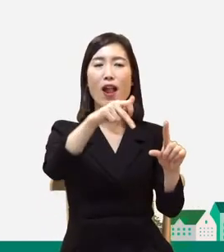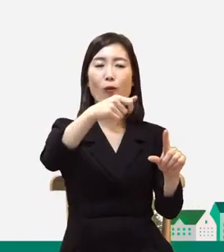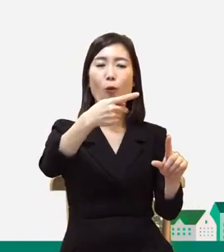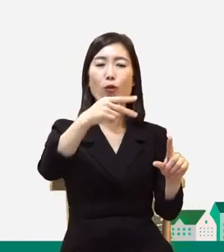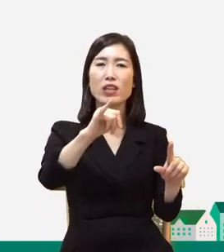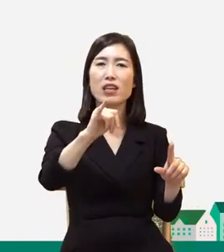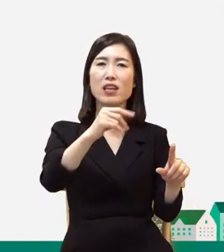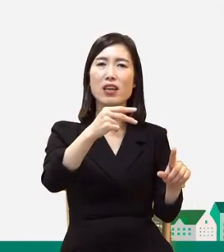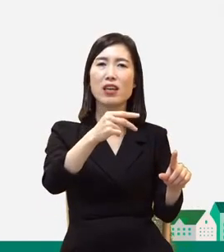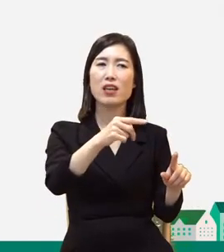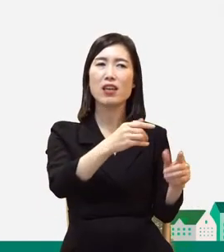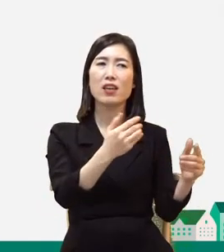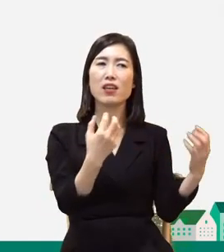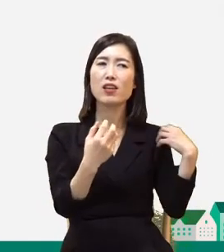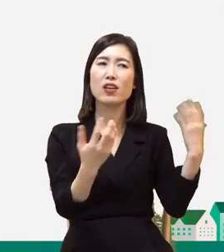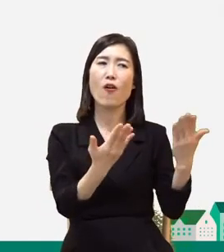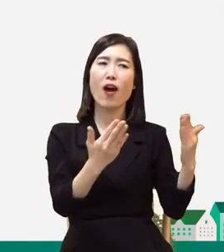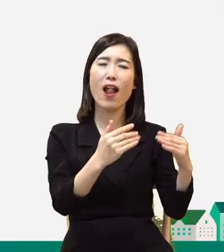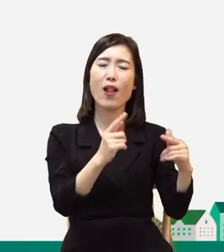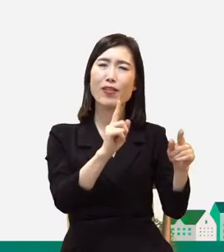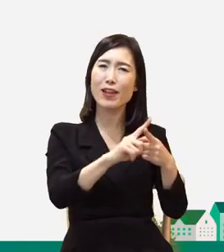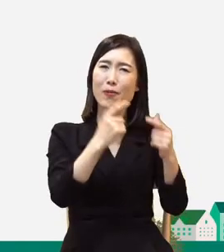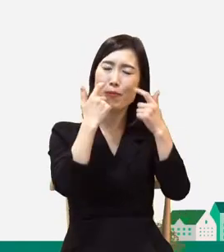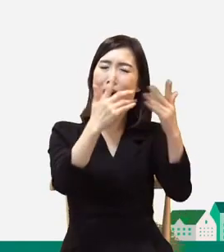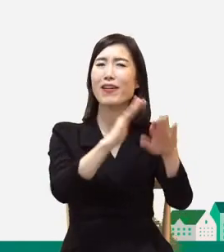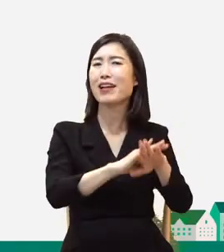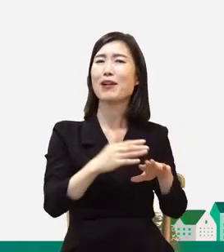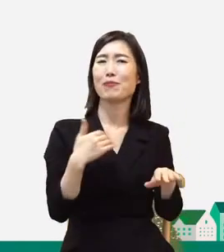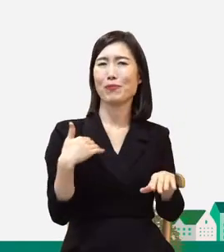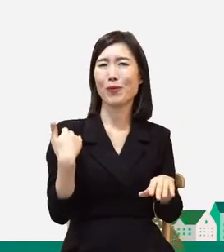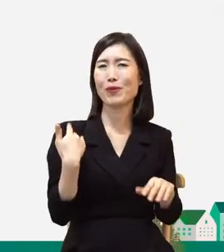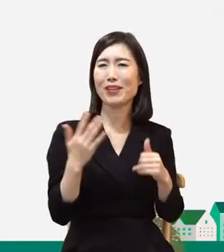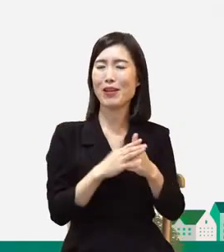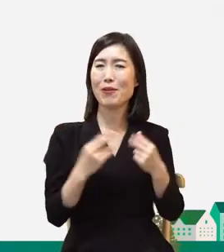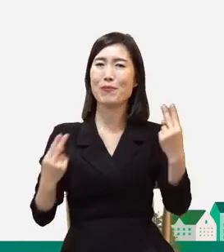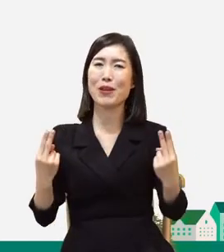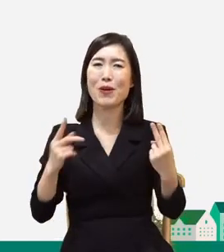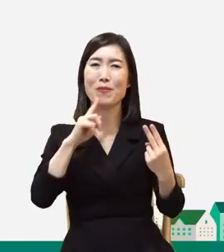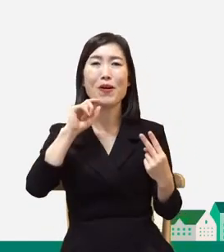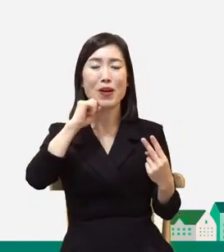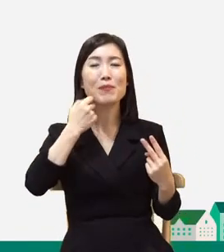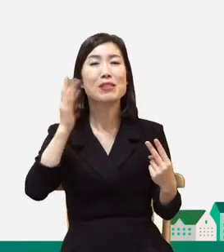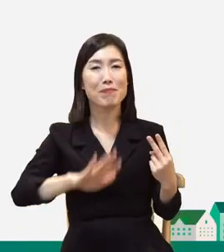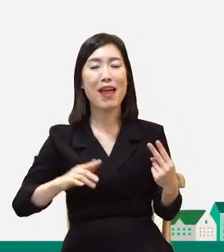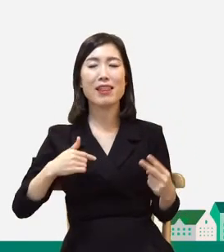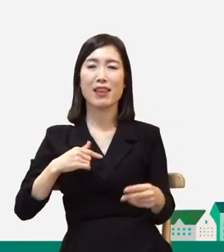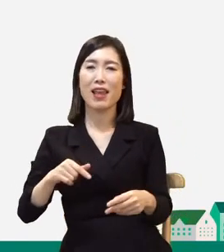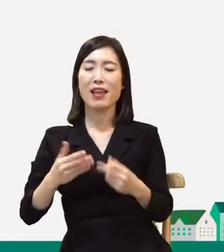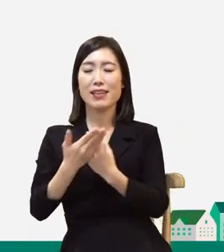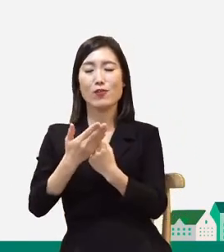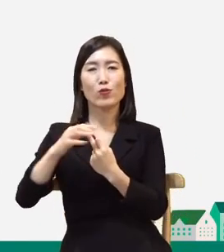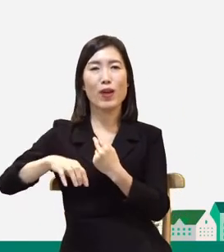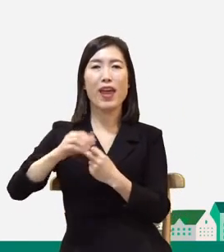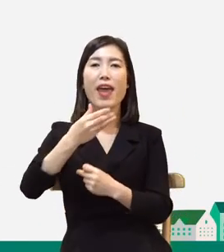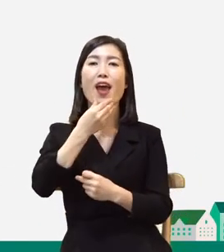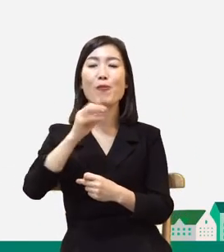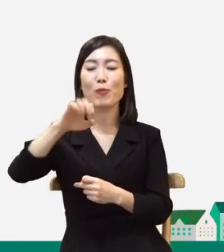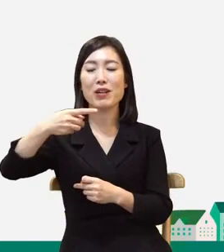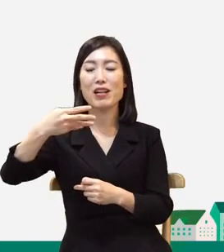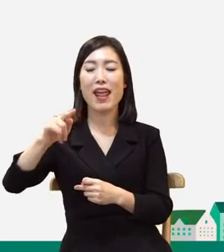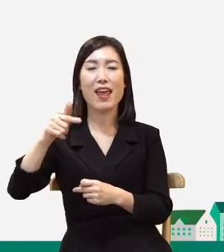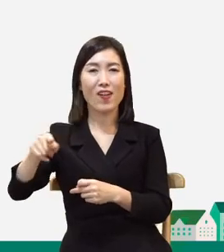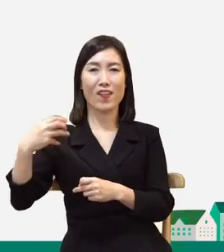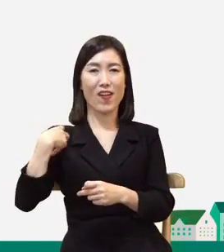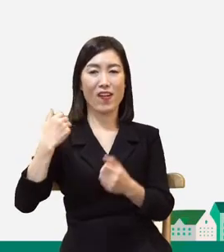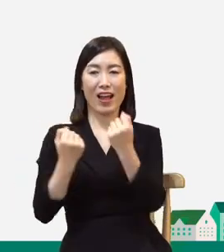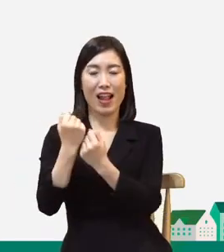코디네이터 선생님들 역할이 어떤 부분인지 정확히 이제 예, 몰라서 저희 행복플래너의 역할에 대한 부분들 중심으로 말씀해